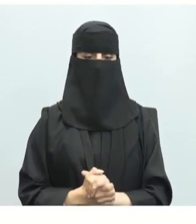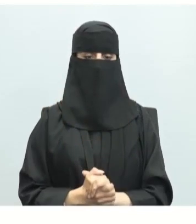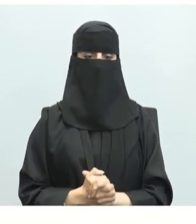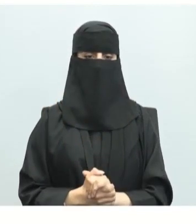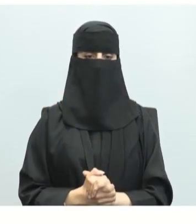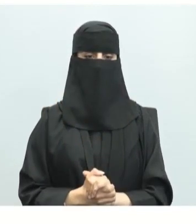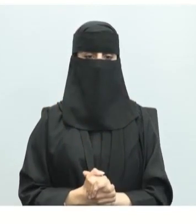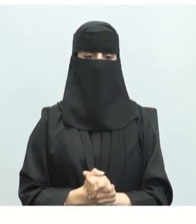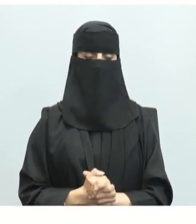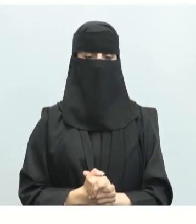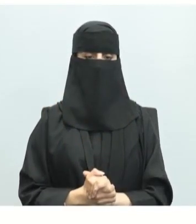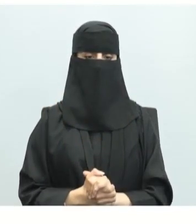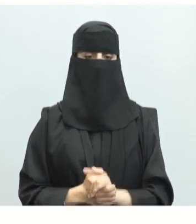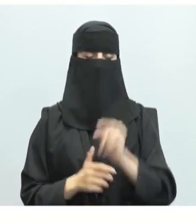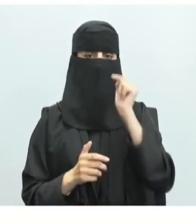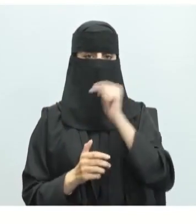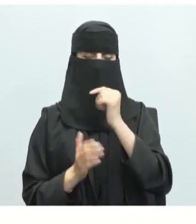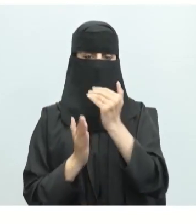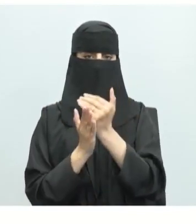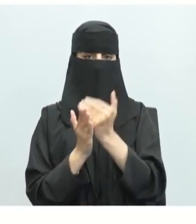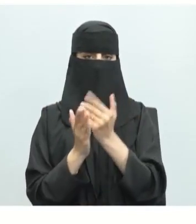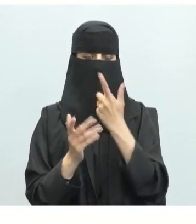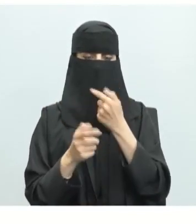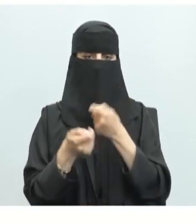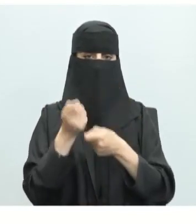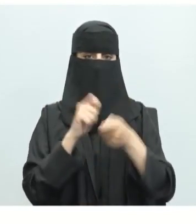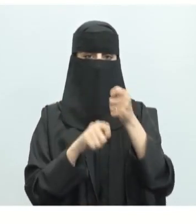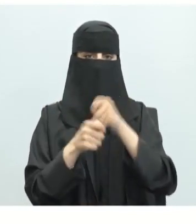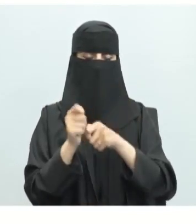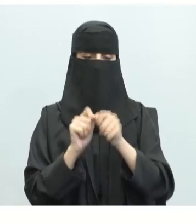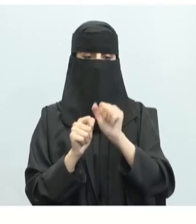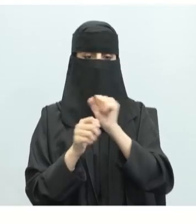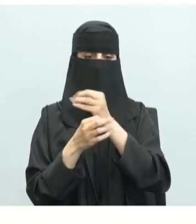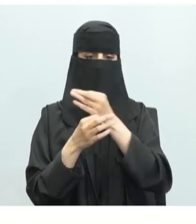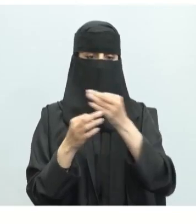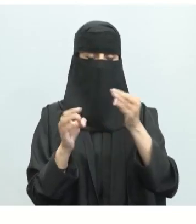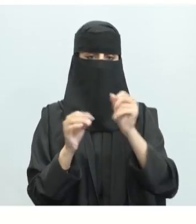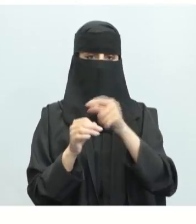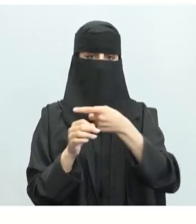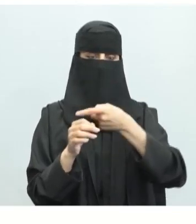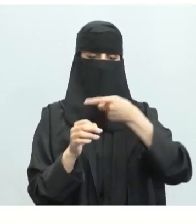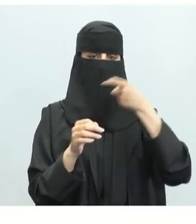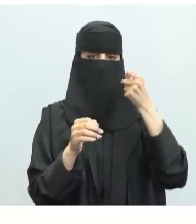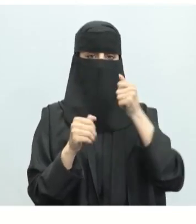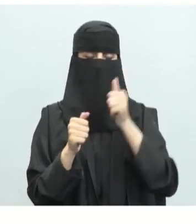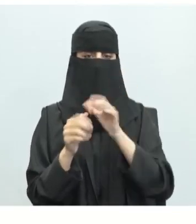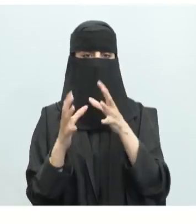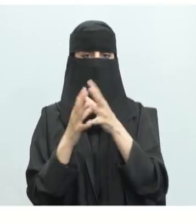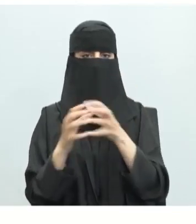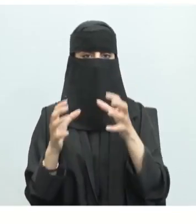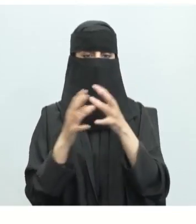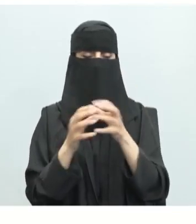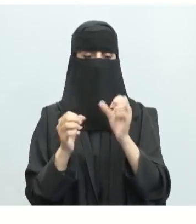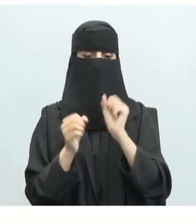إذا من خلال هذا النموذج سنقوم باستكمالها وسوف تعرف أو تتعرف إلى أو بمعنى أصح